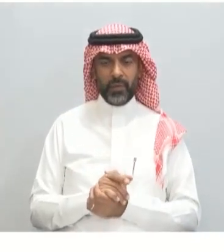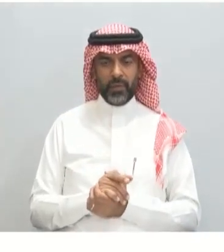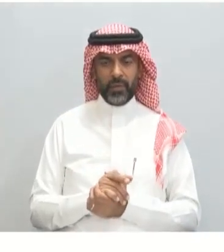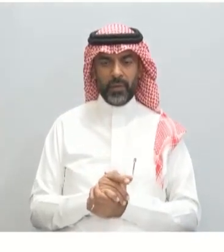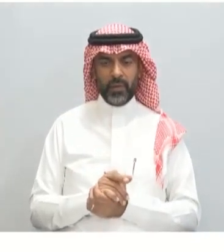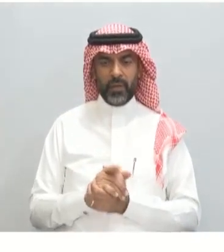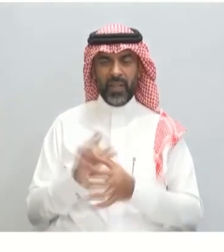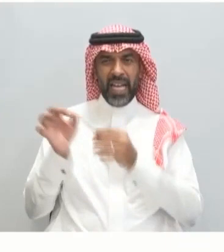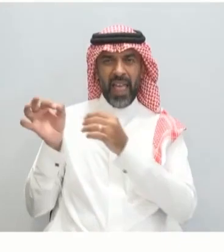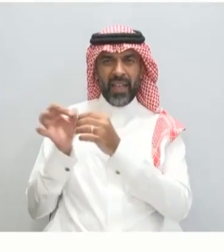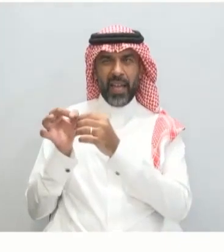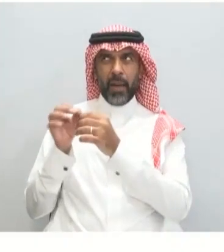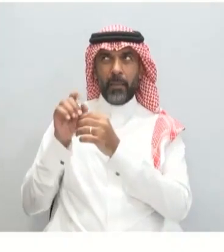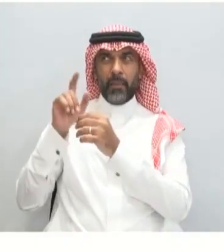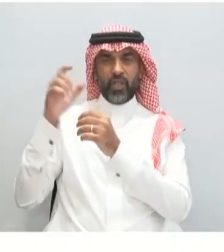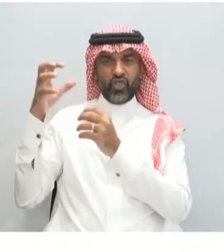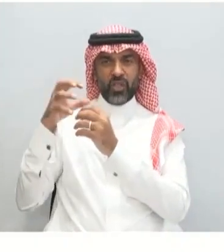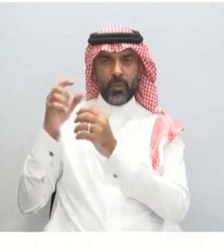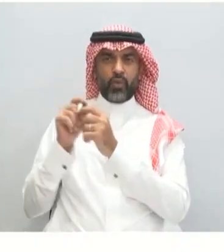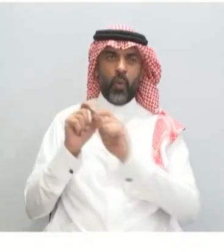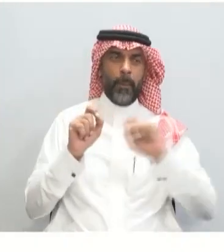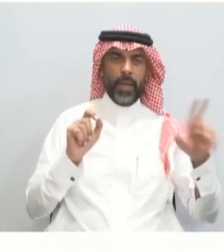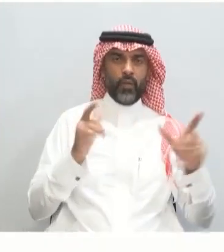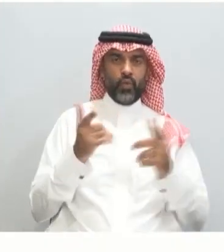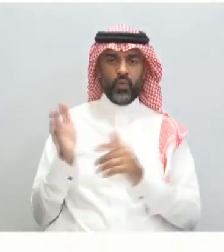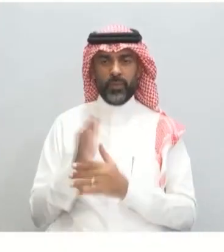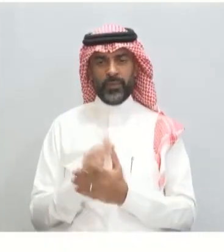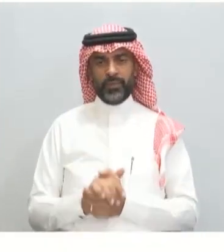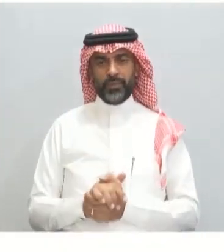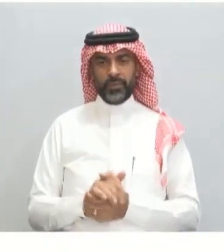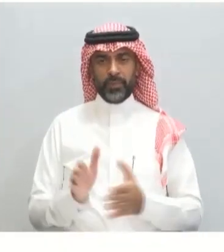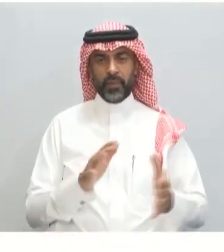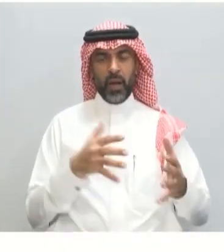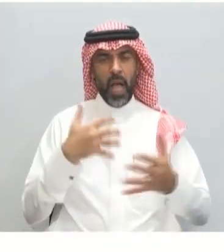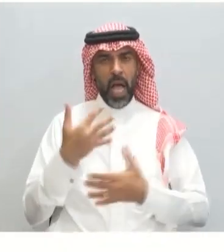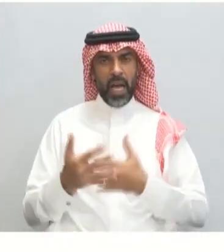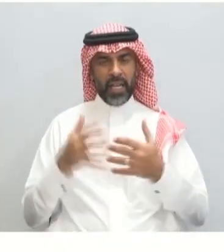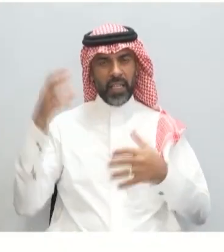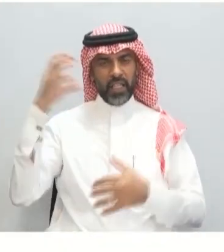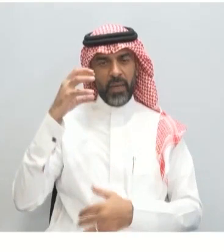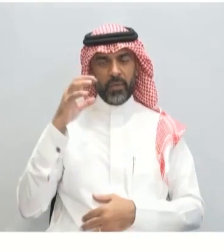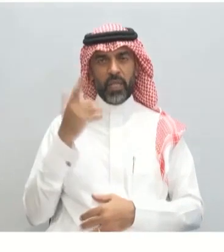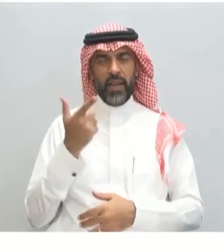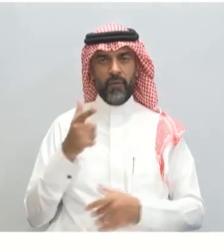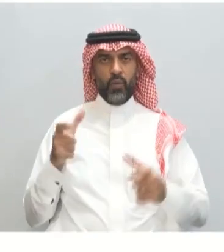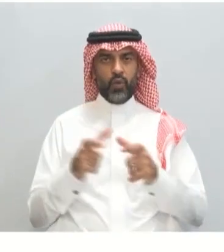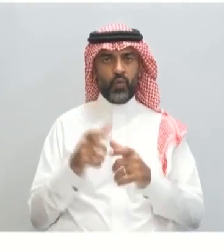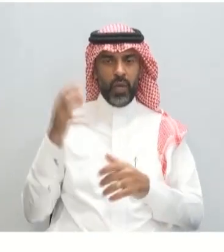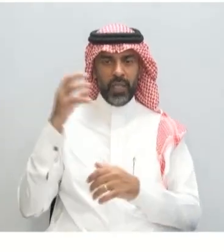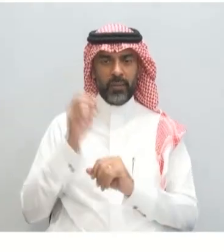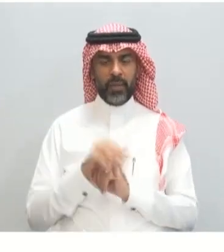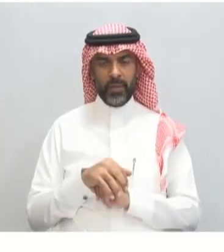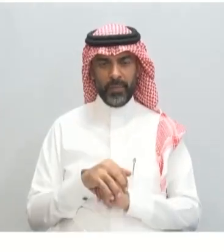وابعدها ممتازين نبتون حركه الشمس والمجموعه الشمسيه تعرفنا كيف كيف تتحرك الشمس داخل